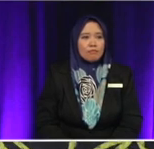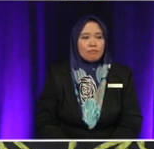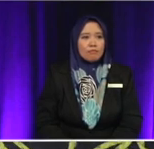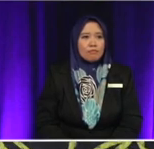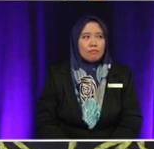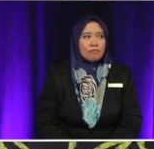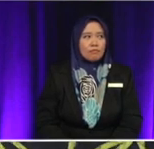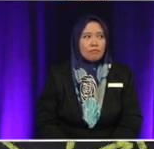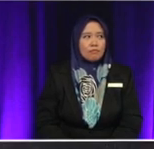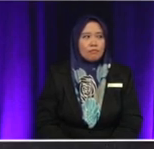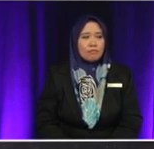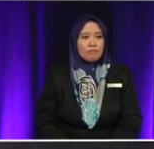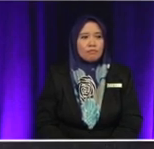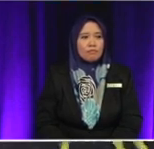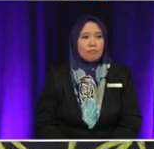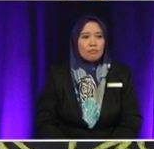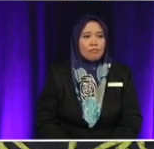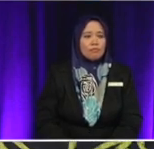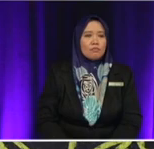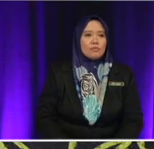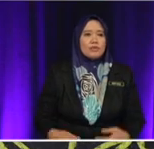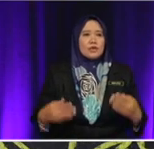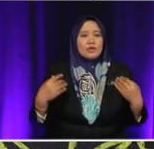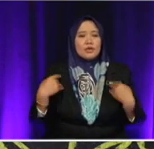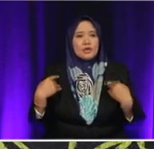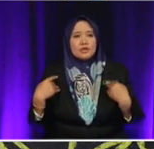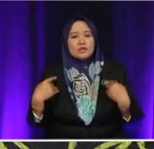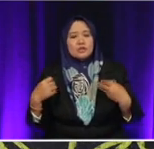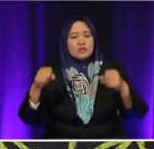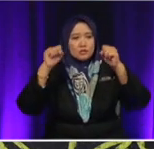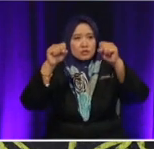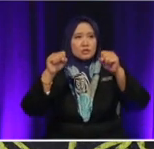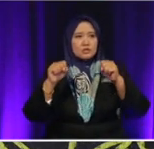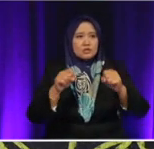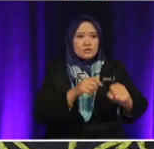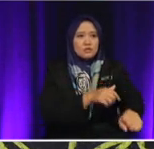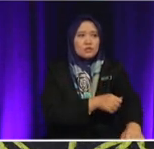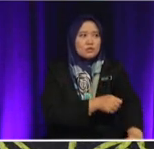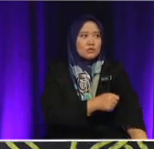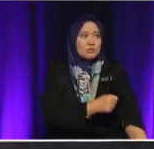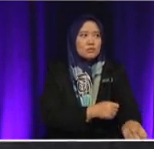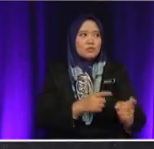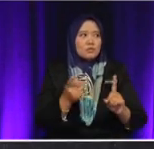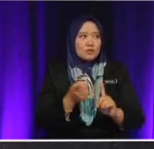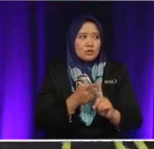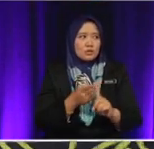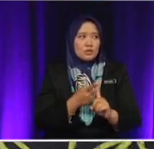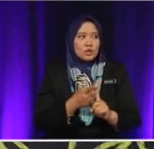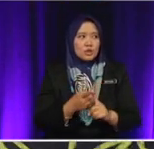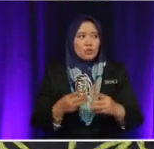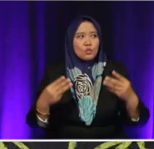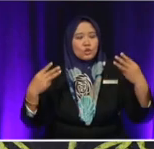Runding cara, dia ada strategi dia tersendiri. Yang pertama, dia wujudkan suasana yang